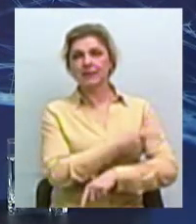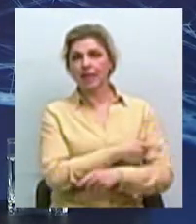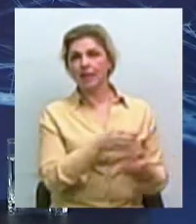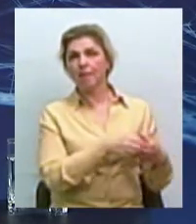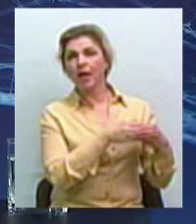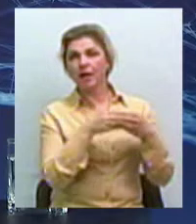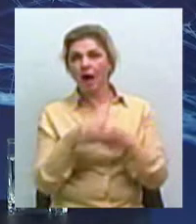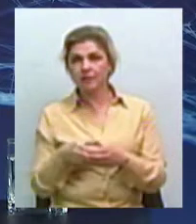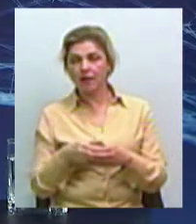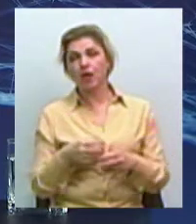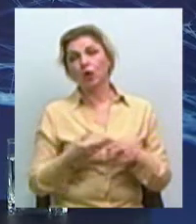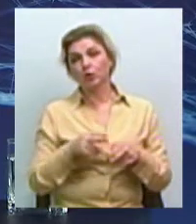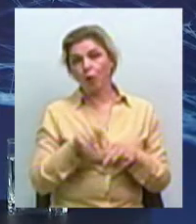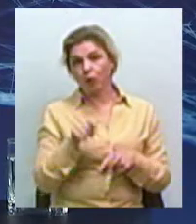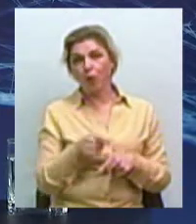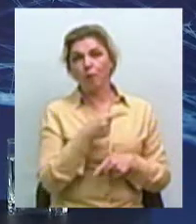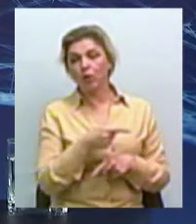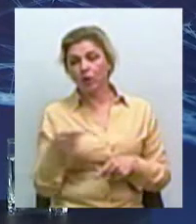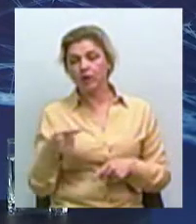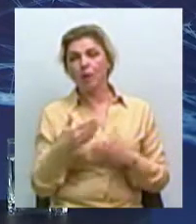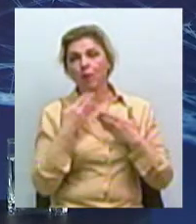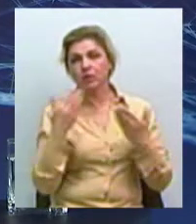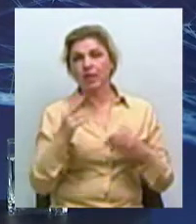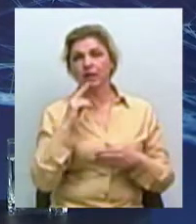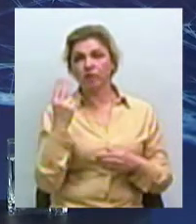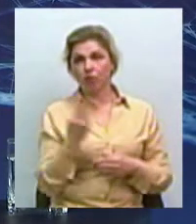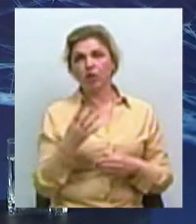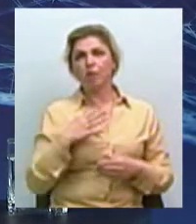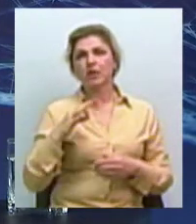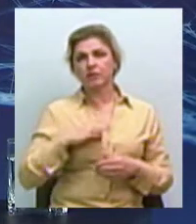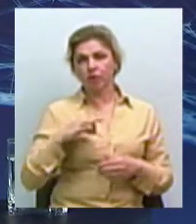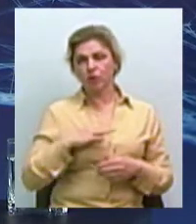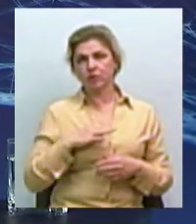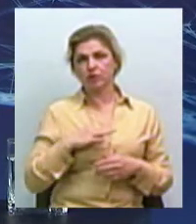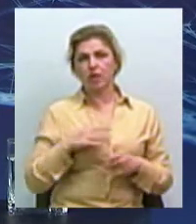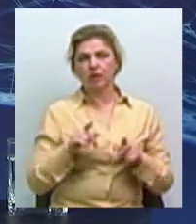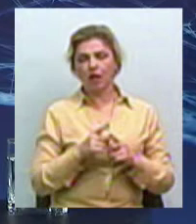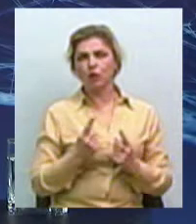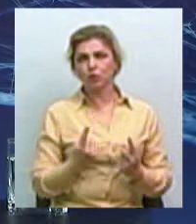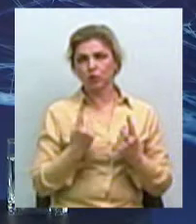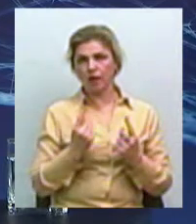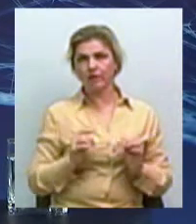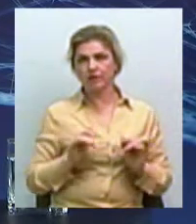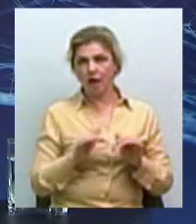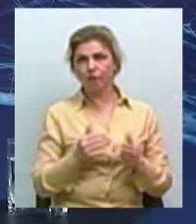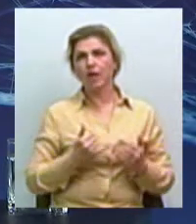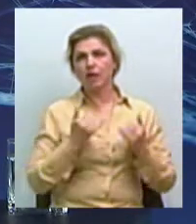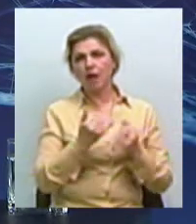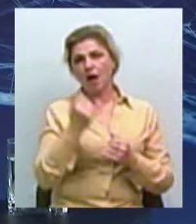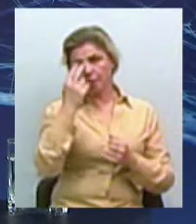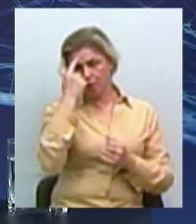Тому протягом останніх 2 років були вжиті досить такі суттєві заходи для